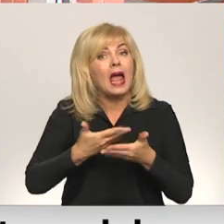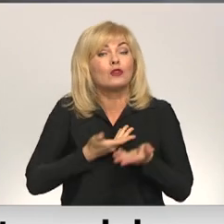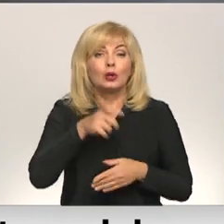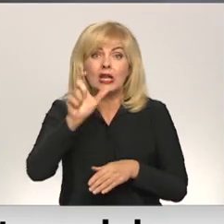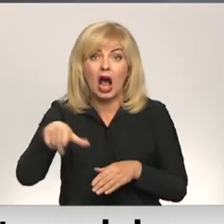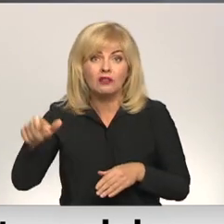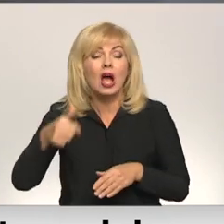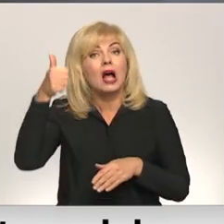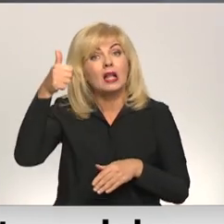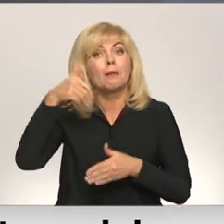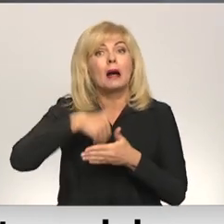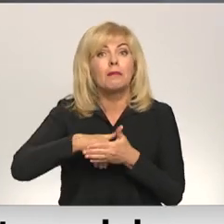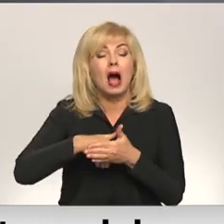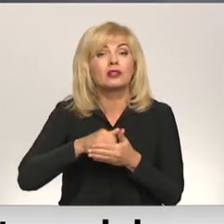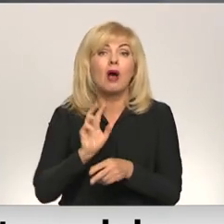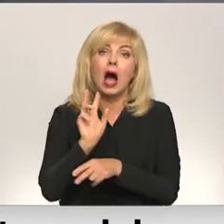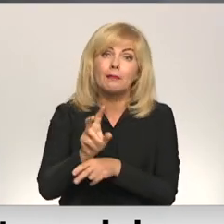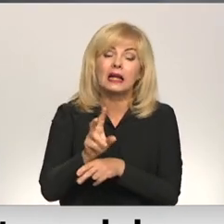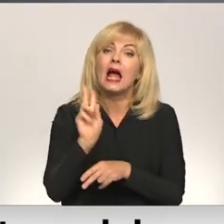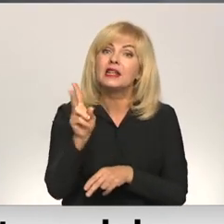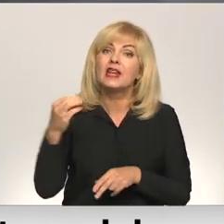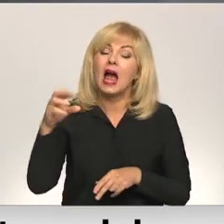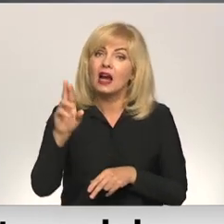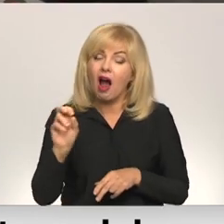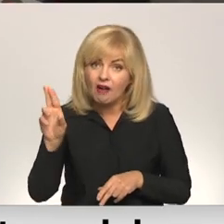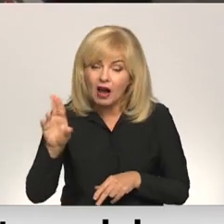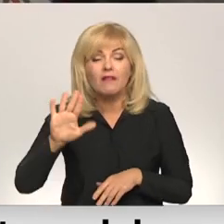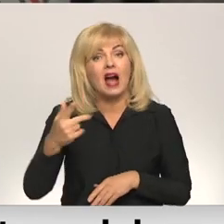pastu apmeklēt attālākajā Ķekavā vai pat Rīgā, viņi ironizē.